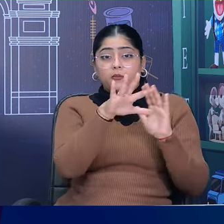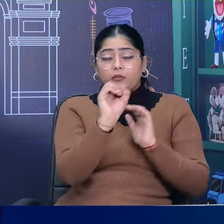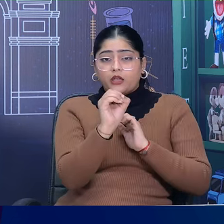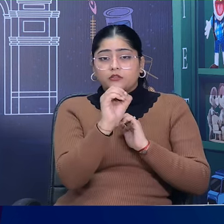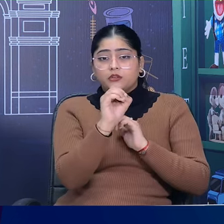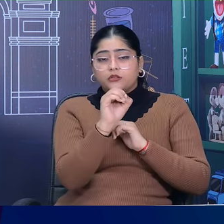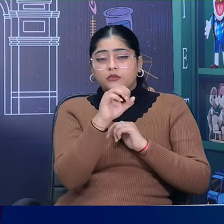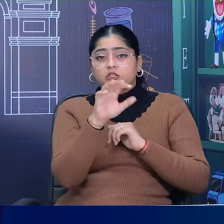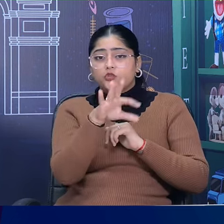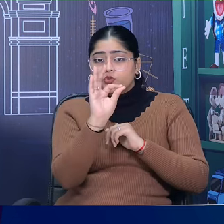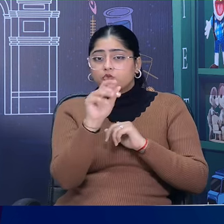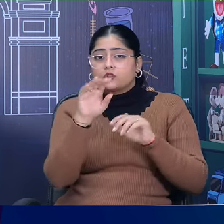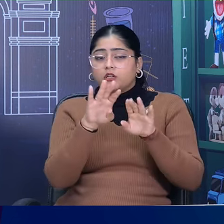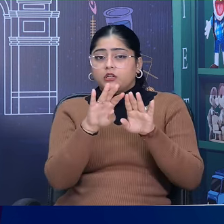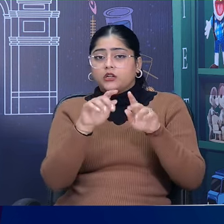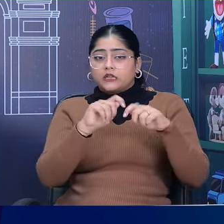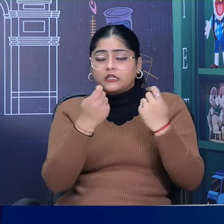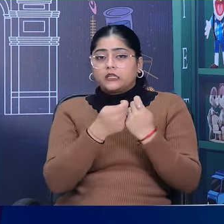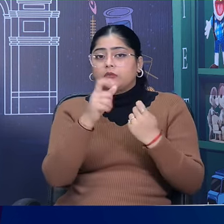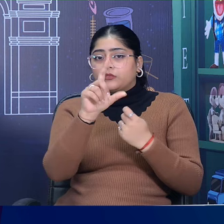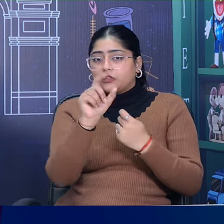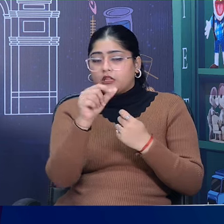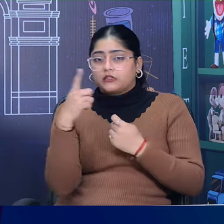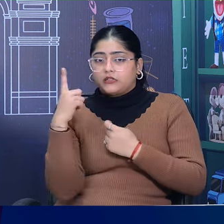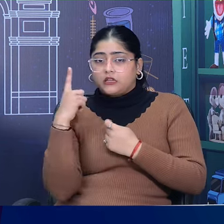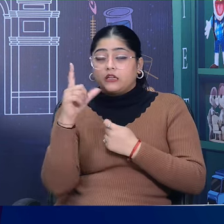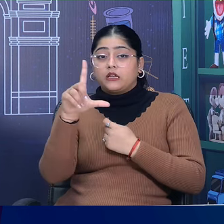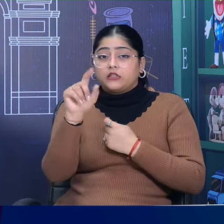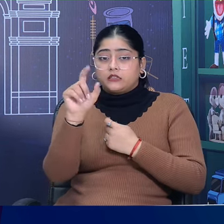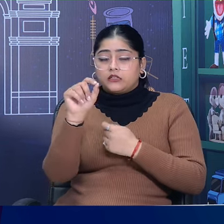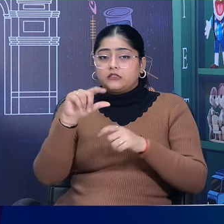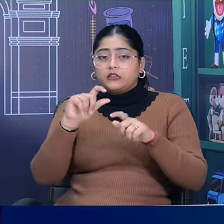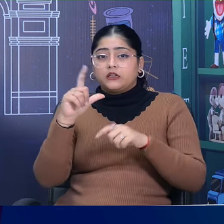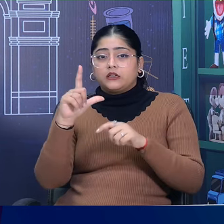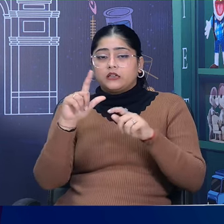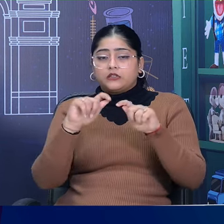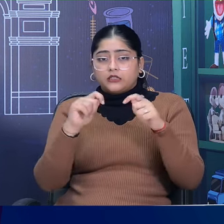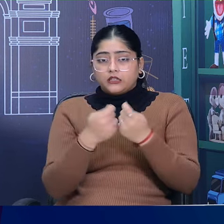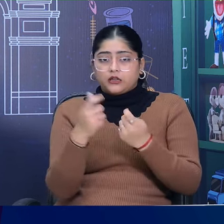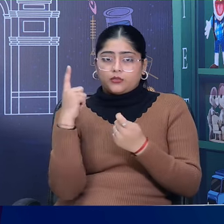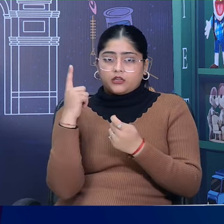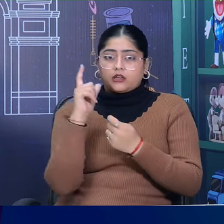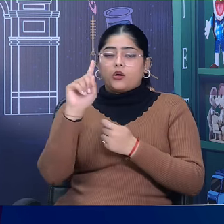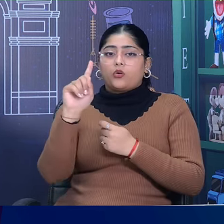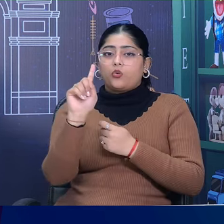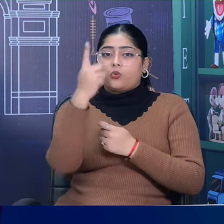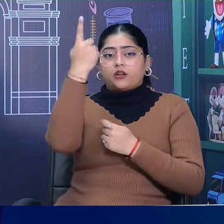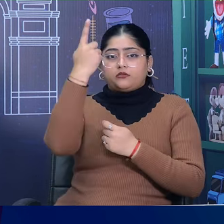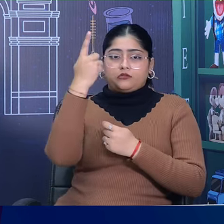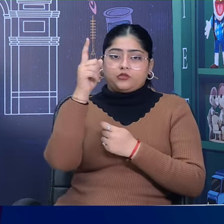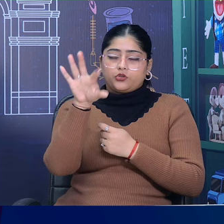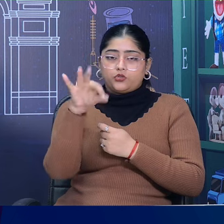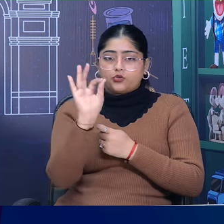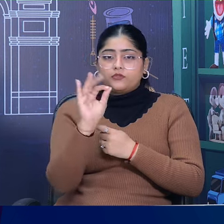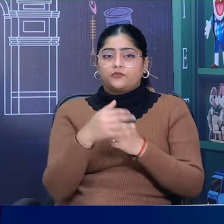सेक्रेटरी मान लेते हैं कि जो क्लास टीचर है व सेक्रेटरी है क्योंकि क्लास टीचर भी यहां पे जो मेन अथॉरिटी है तो क्लास टीचर ने मीटिंग बुलाई कि इस हफ्ते हम